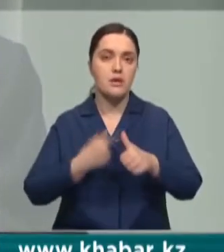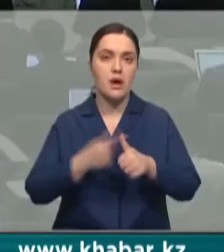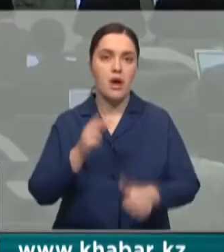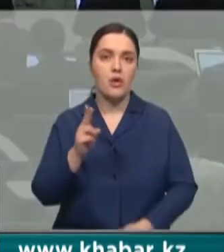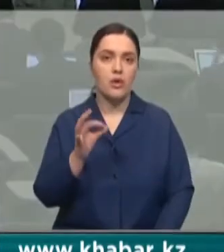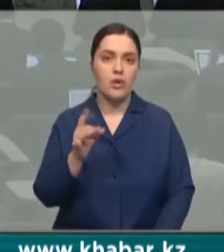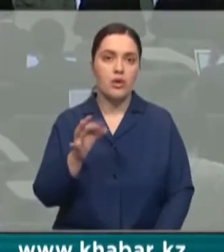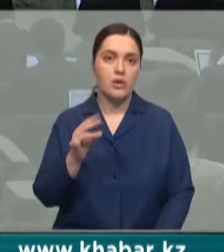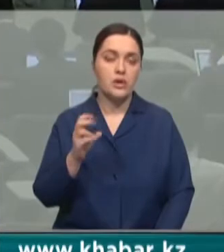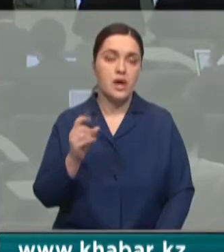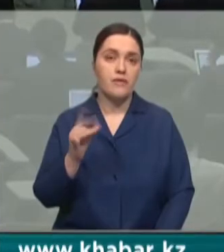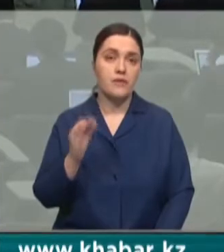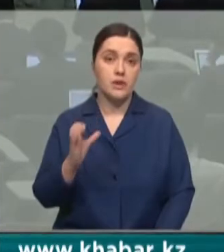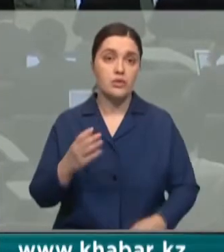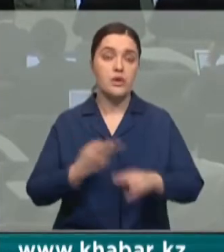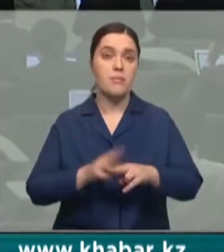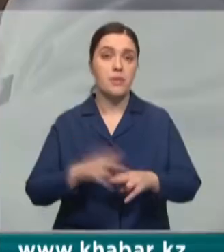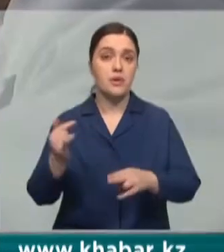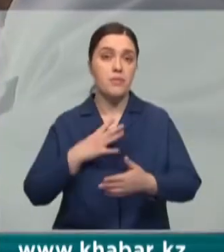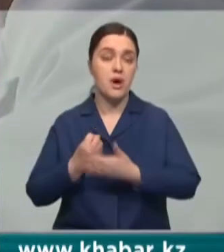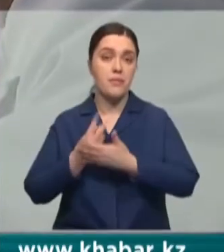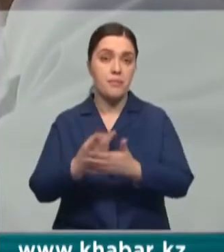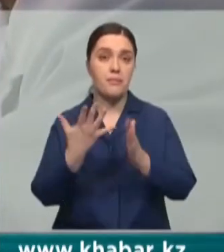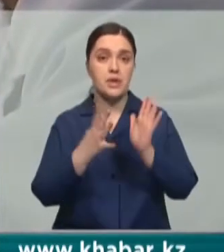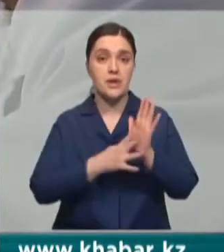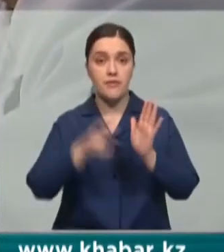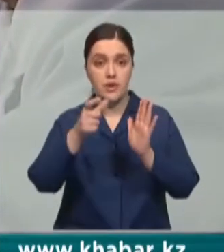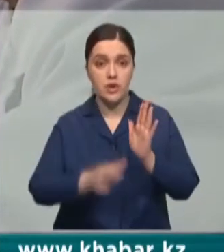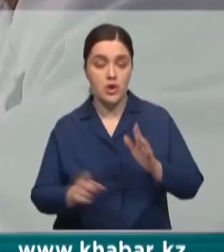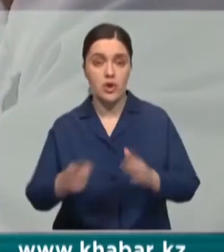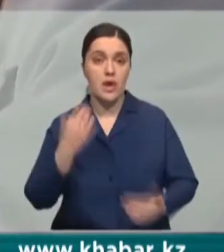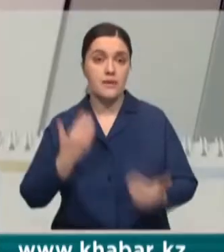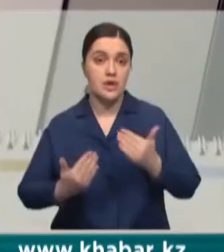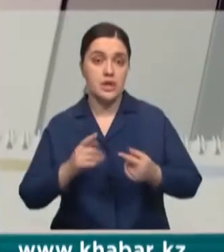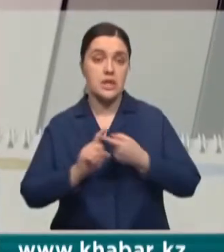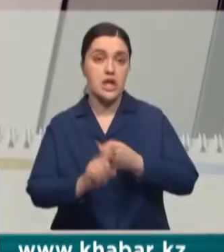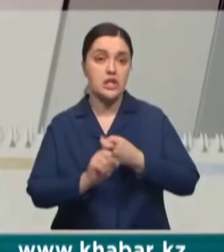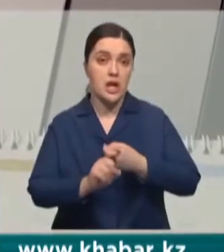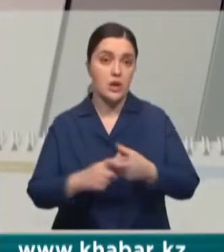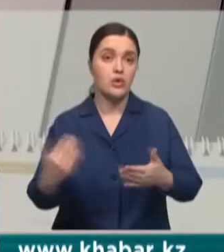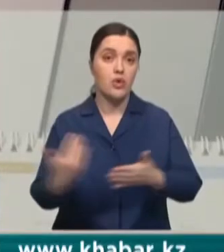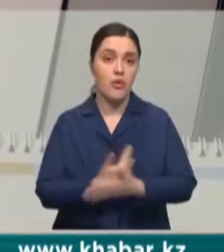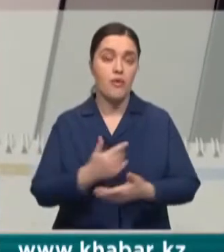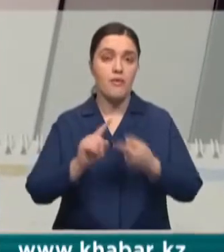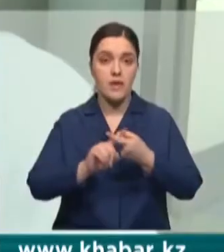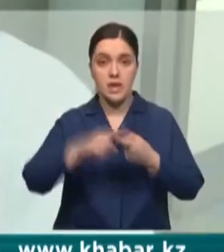В медучреждениях на тот момент находились 59 человек. Ранее сообщалось о случае заражения